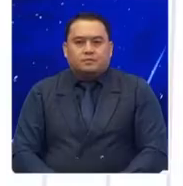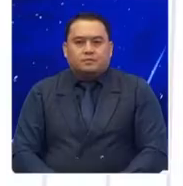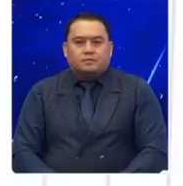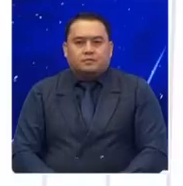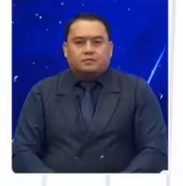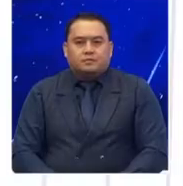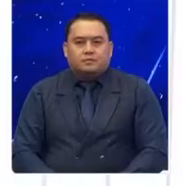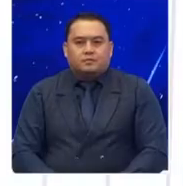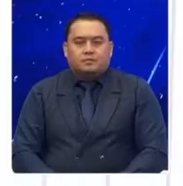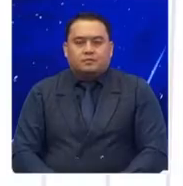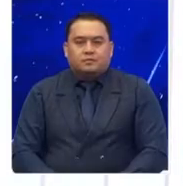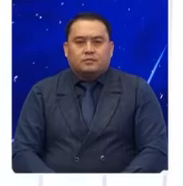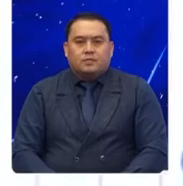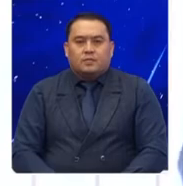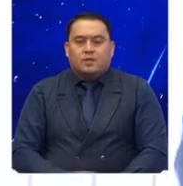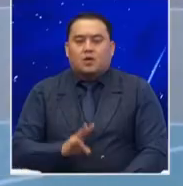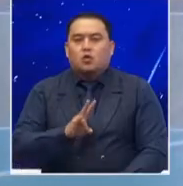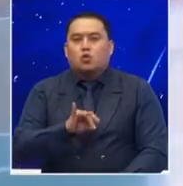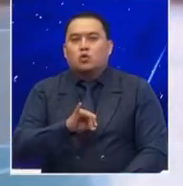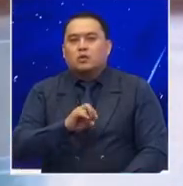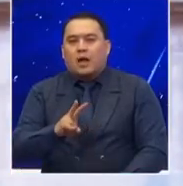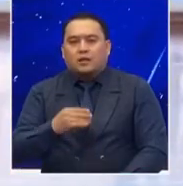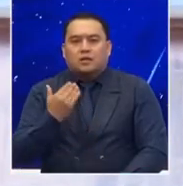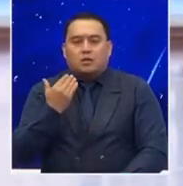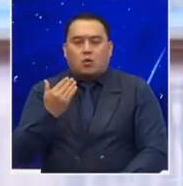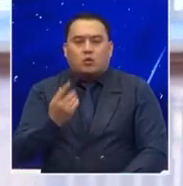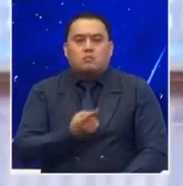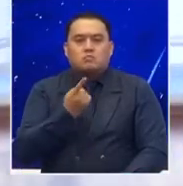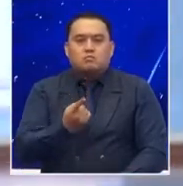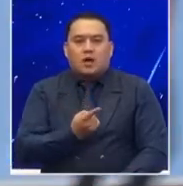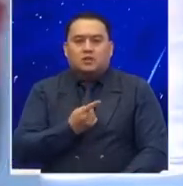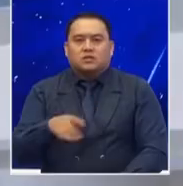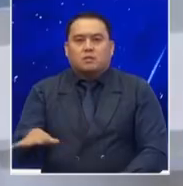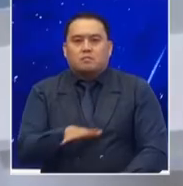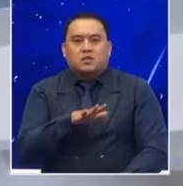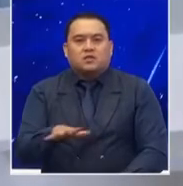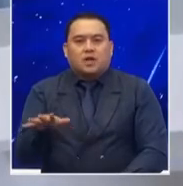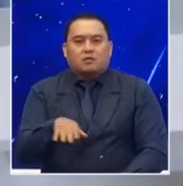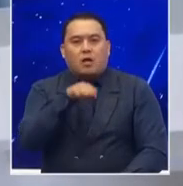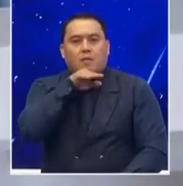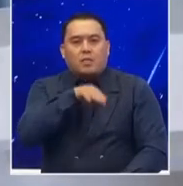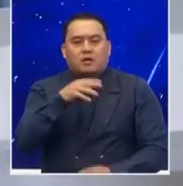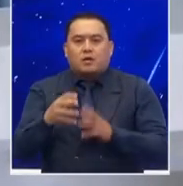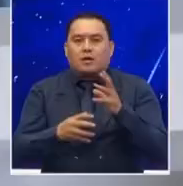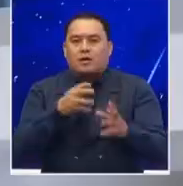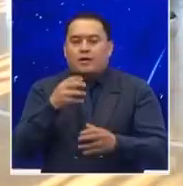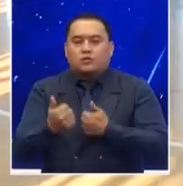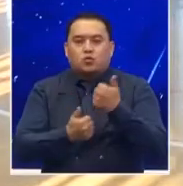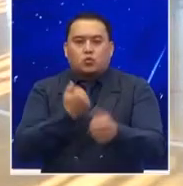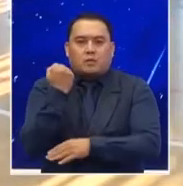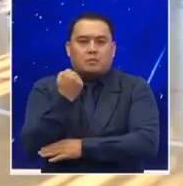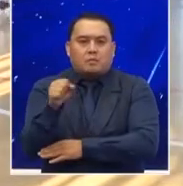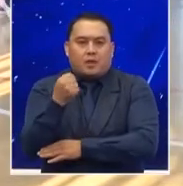Нұрлан Жәнібек облыс құрамасындағы ең тәжірибелі ойыншы. Баскетболмен 10 жылдан бері айналысады. Халықаралық және республикалық турнирлердің